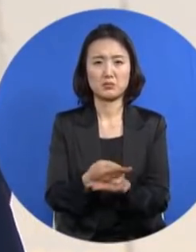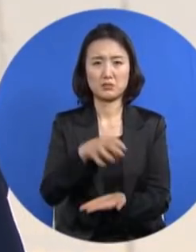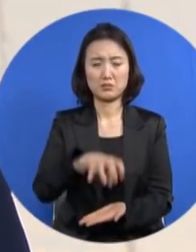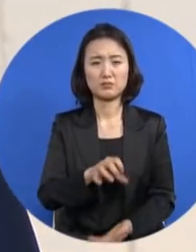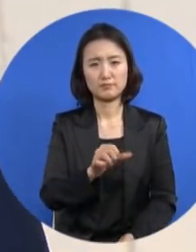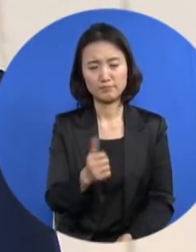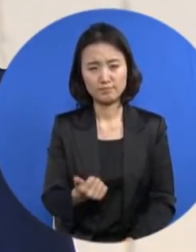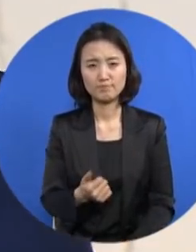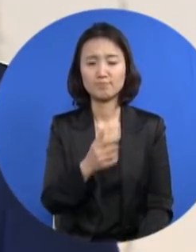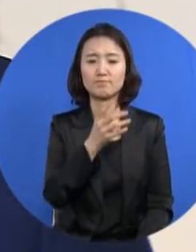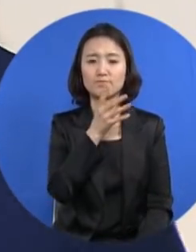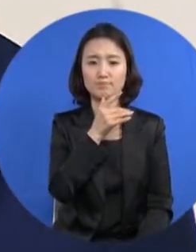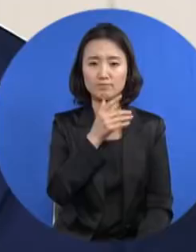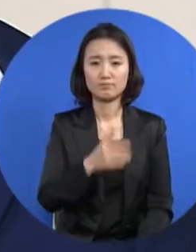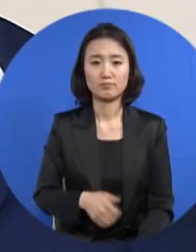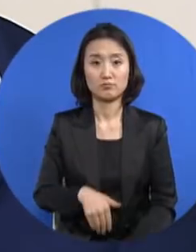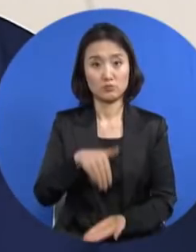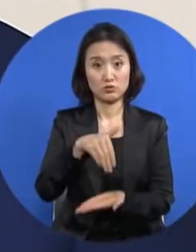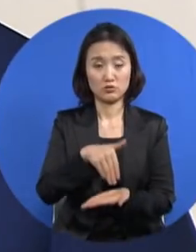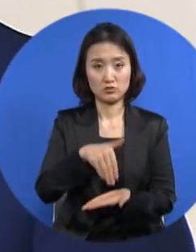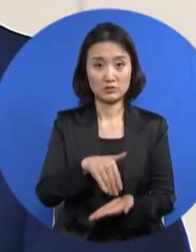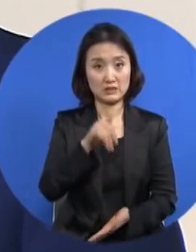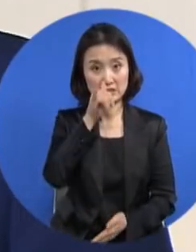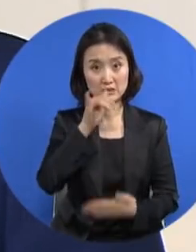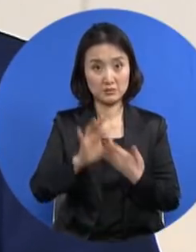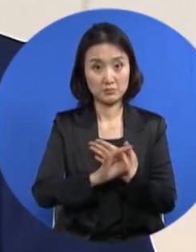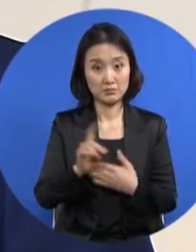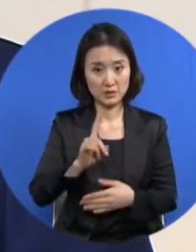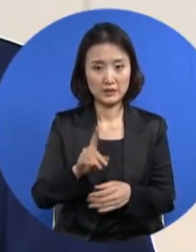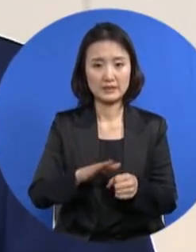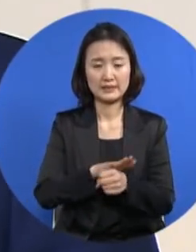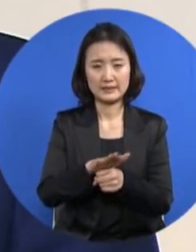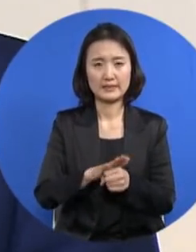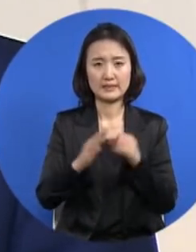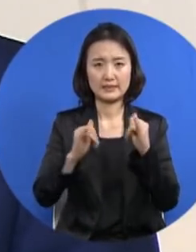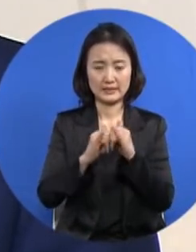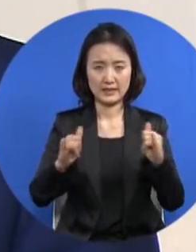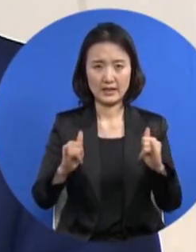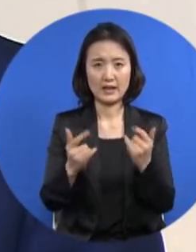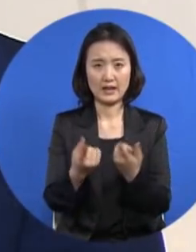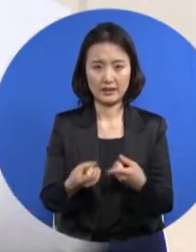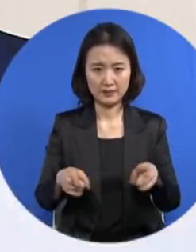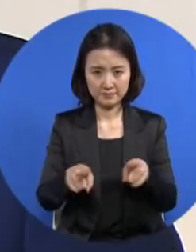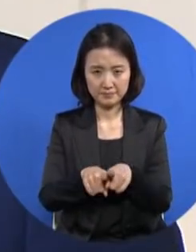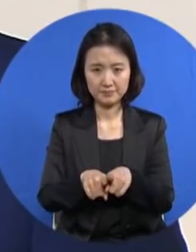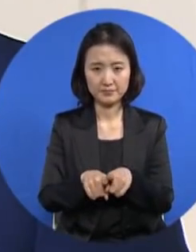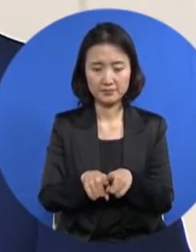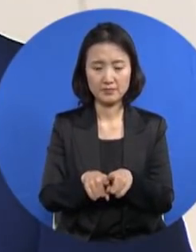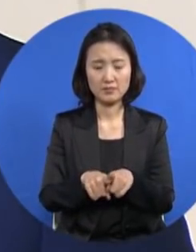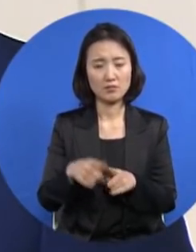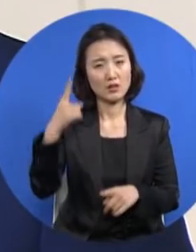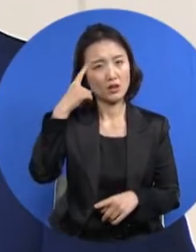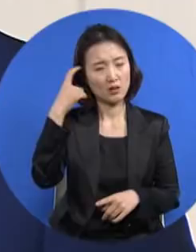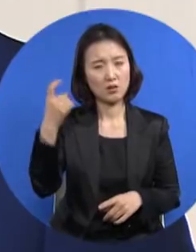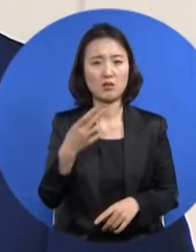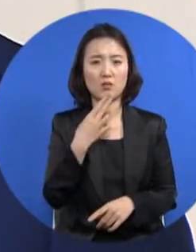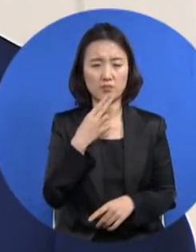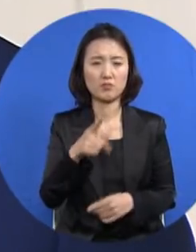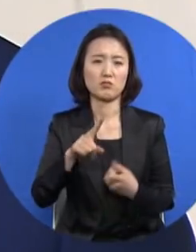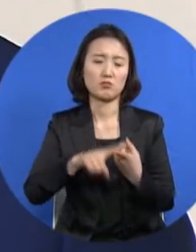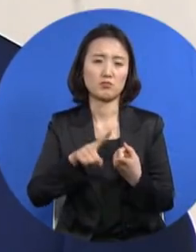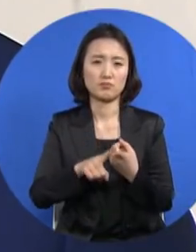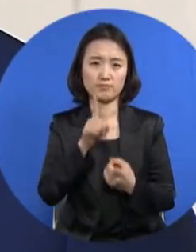죽는구나. 후회되는 게 있다라고 하면 사랑하는 사람과 많은 시간을 보내지 않았던